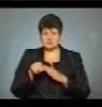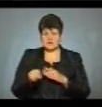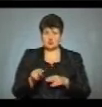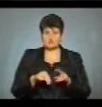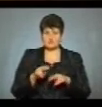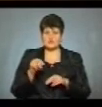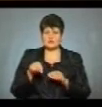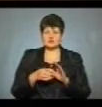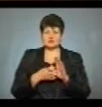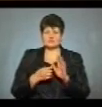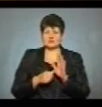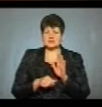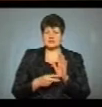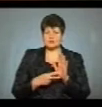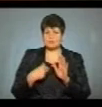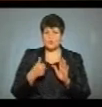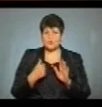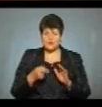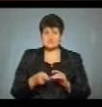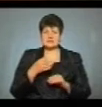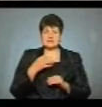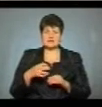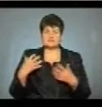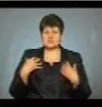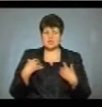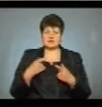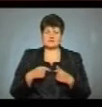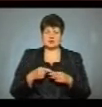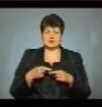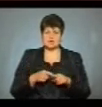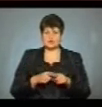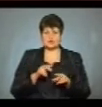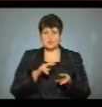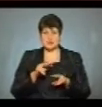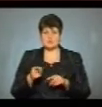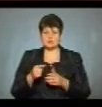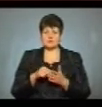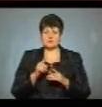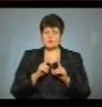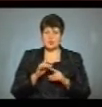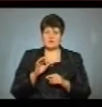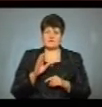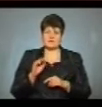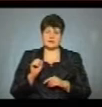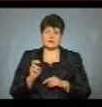в 1967 році, повідомив начальник відділу технічного нагляду Тернопільської міської ради Олег